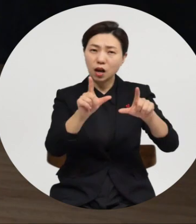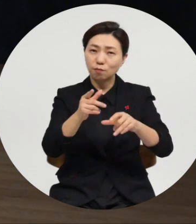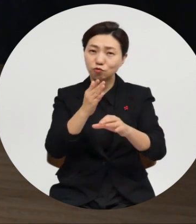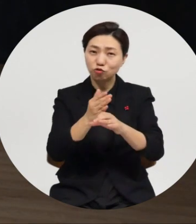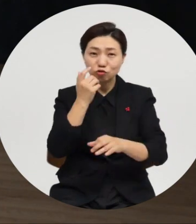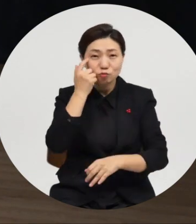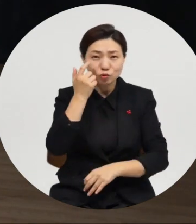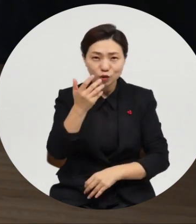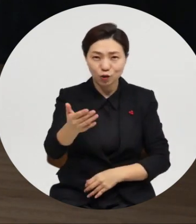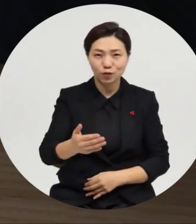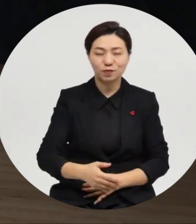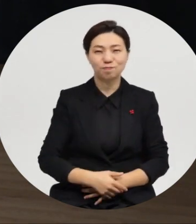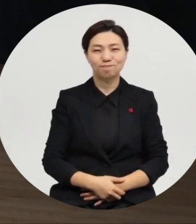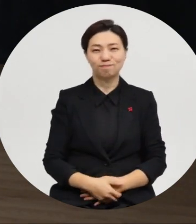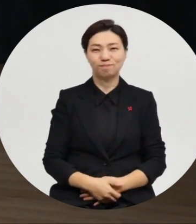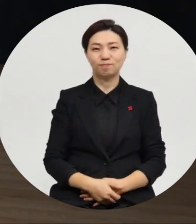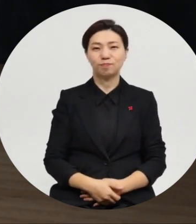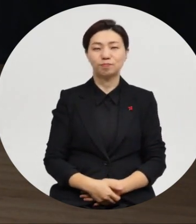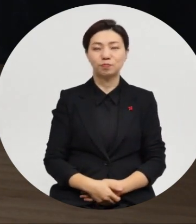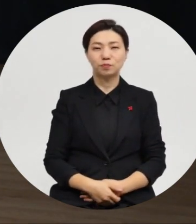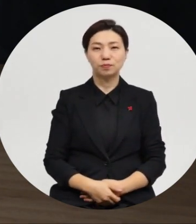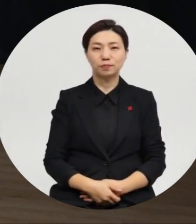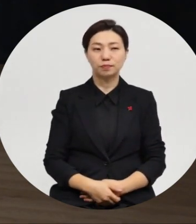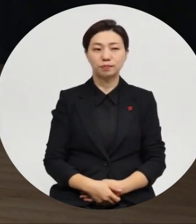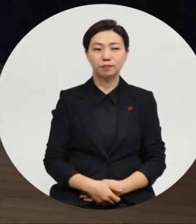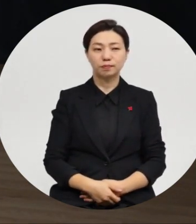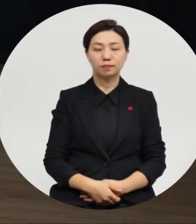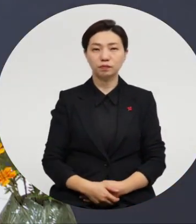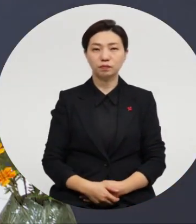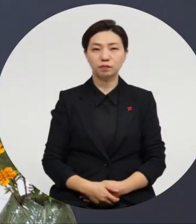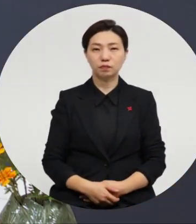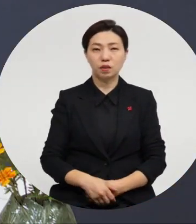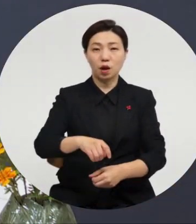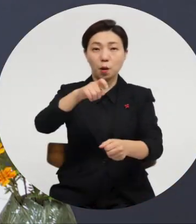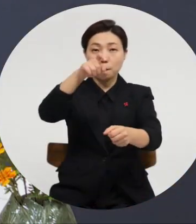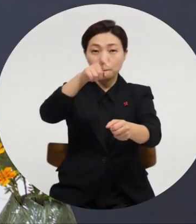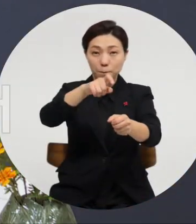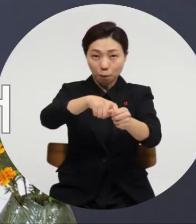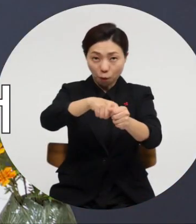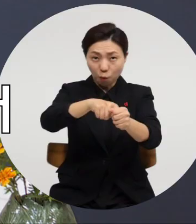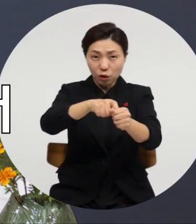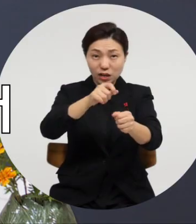스님께서는 목적 없는 삶을 살고 계시는지도 궁금합니다.